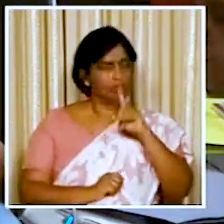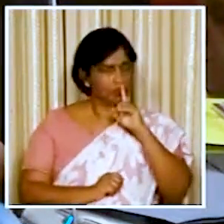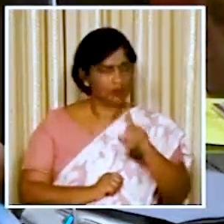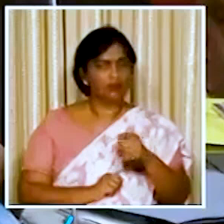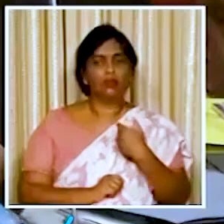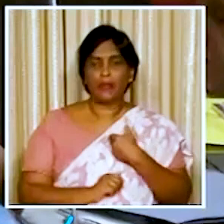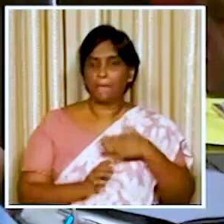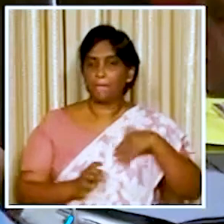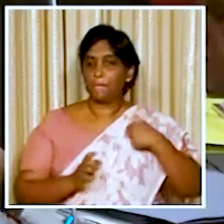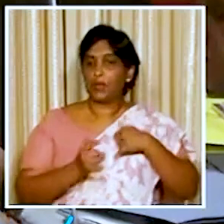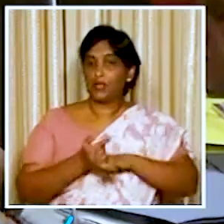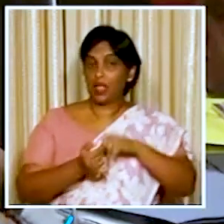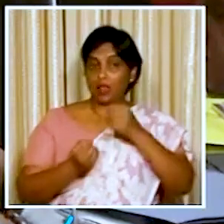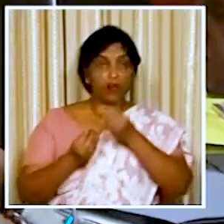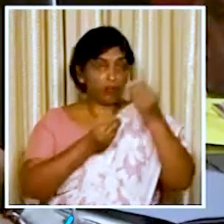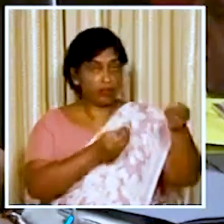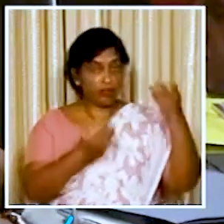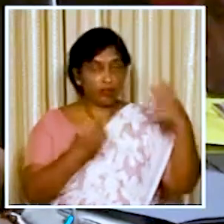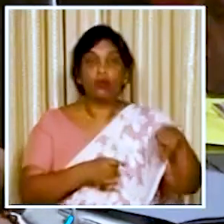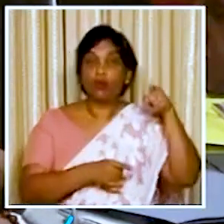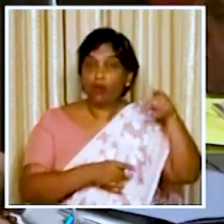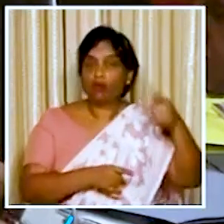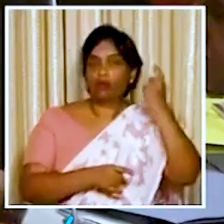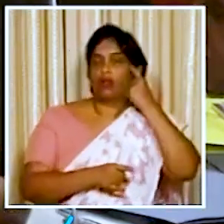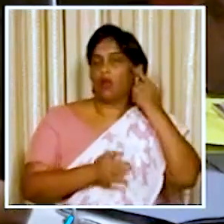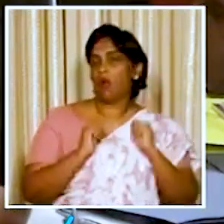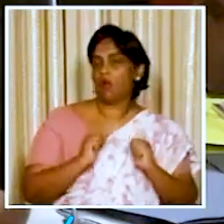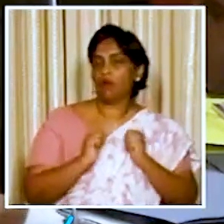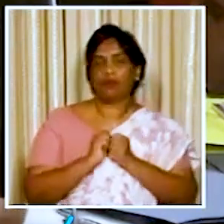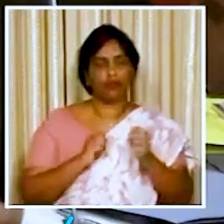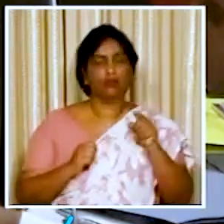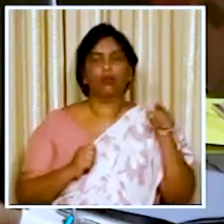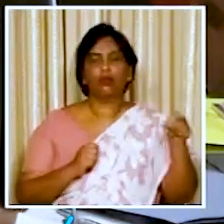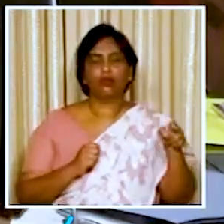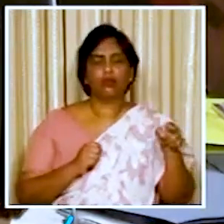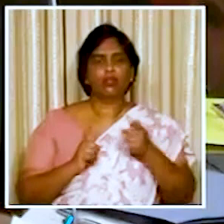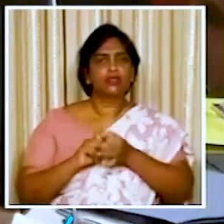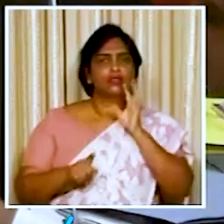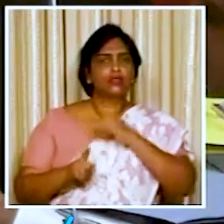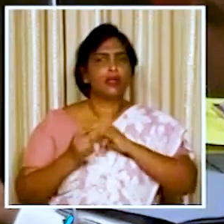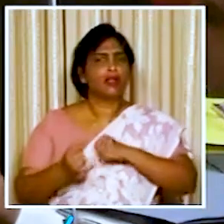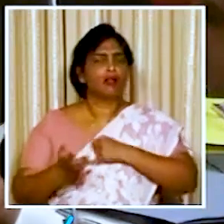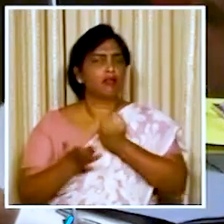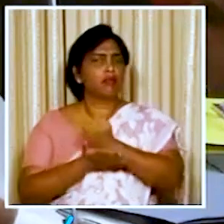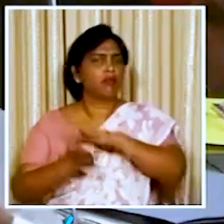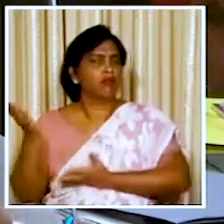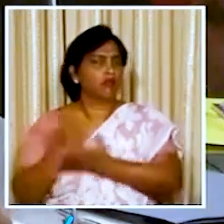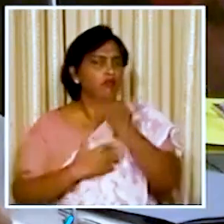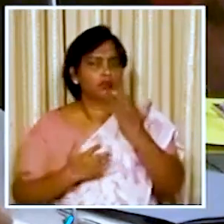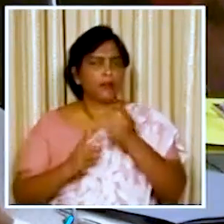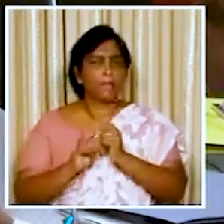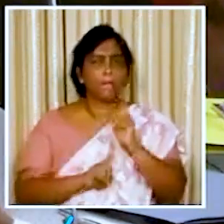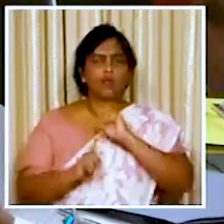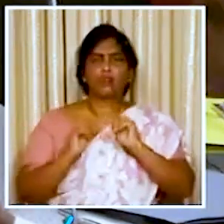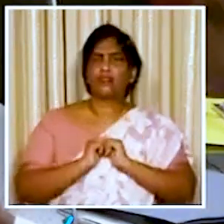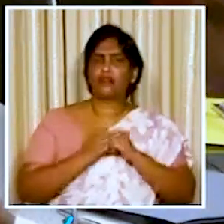මම කියන්නේ මහලේකම් තුමිට බාර දුන්නාම එතුමිය තීරණයක් ගන්න ඕන එතුමිය මොකද ජනාධිපති ලේකම් ලියන්නේ එන පාර්ලිමේන්තුවේ වැඩක්